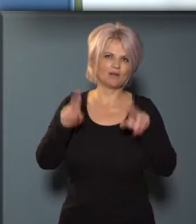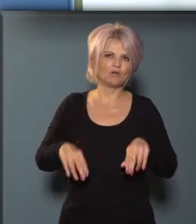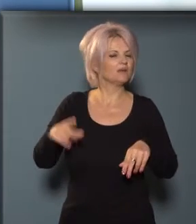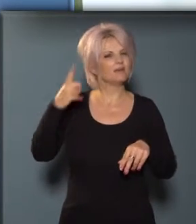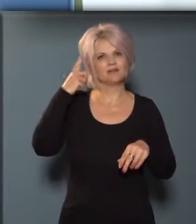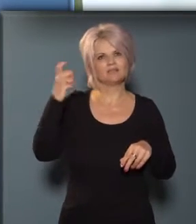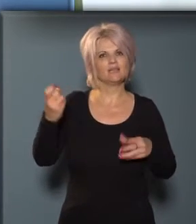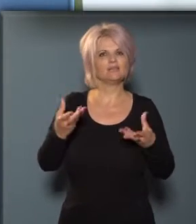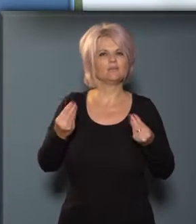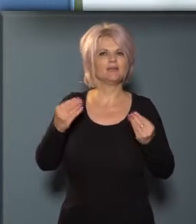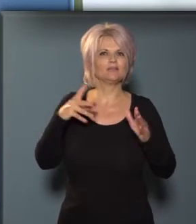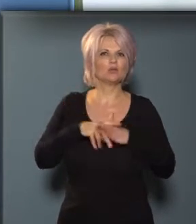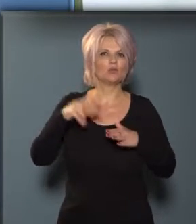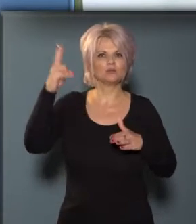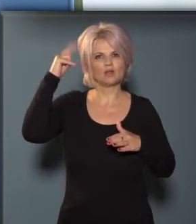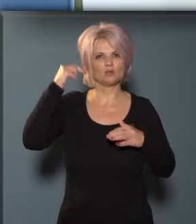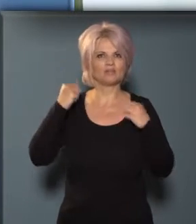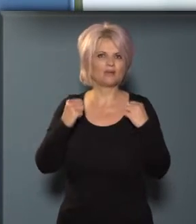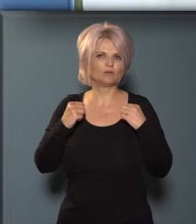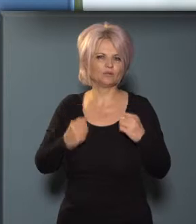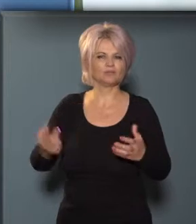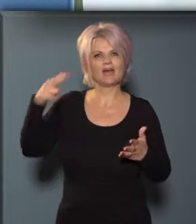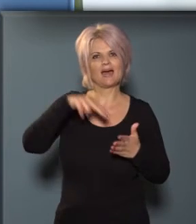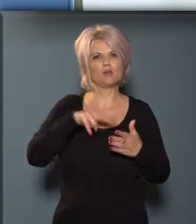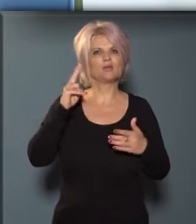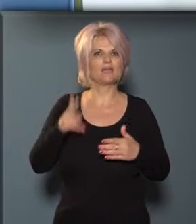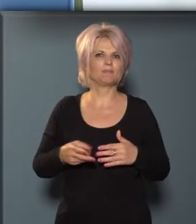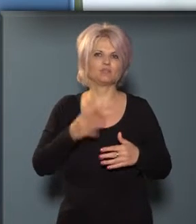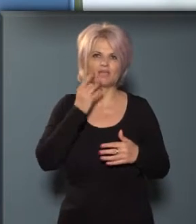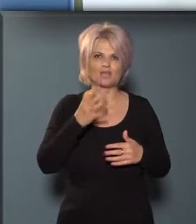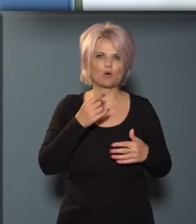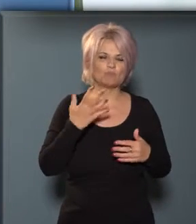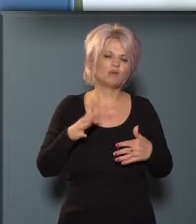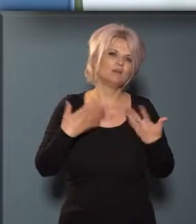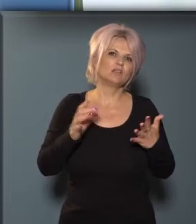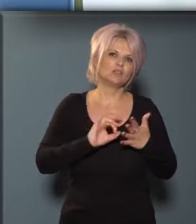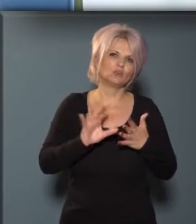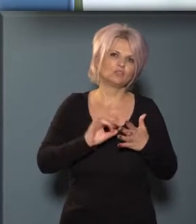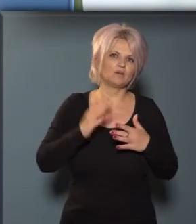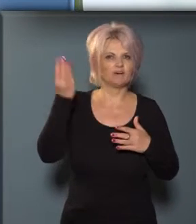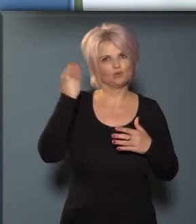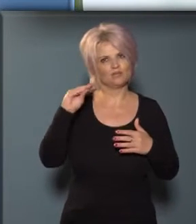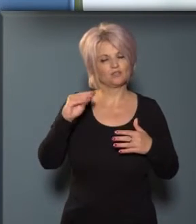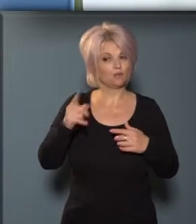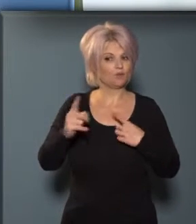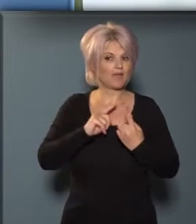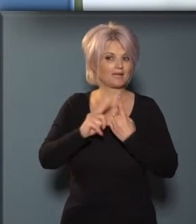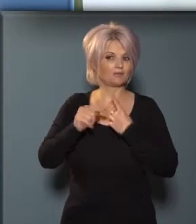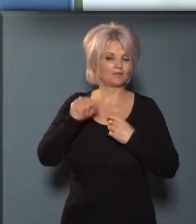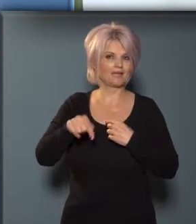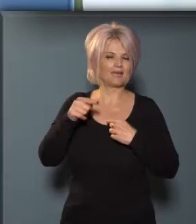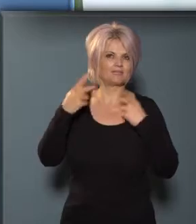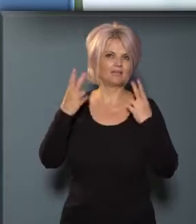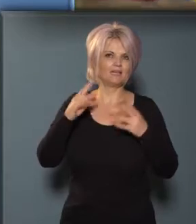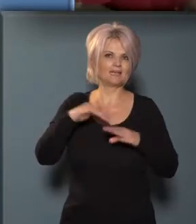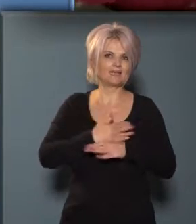veszi, hogy közben mennyi mindent tanult, és erősödött, vagy az állóképessége javult, vagy gyorsabb lett, vagy ügyesebb lett. Ő játszott. Neki ez a lényeg, hogy